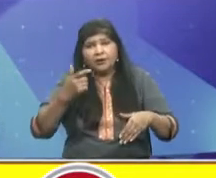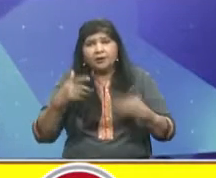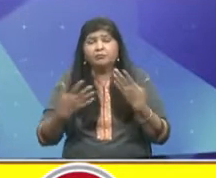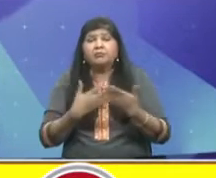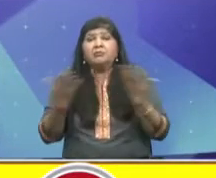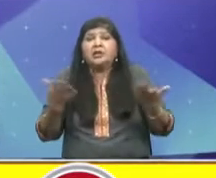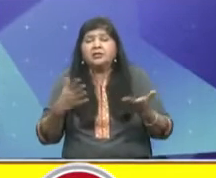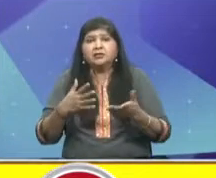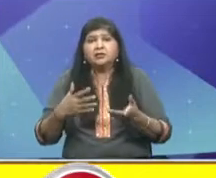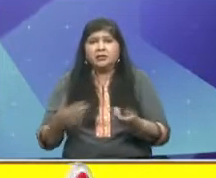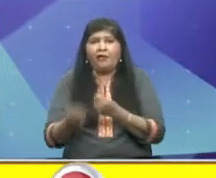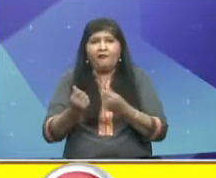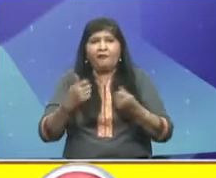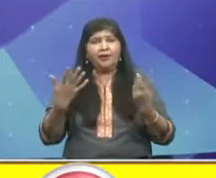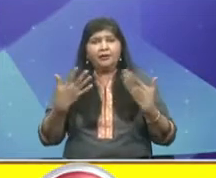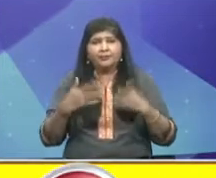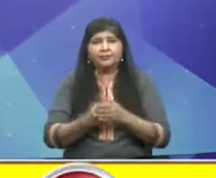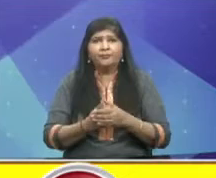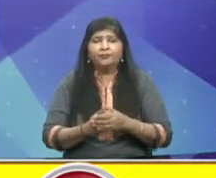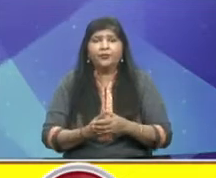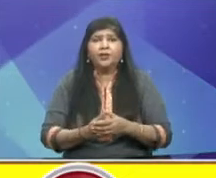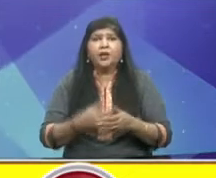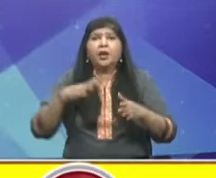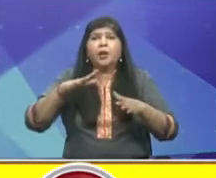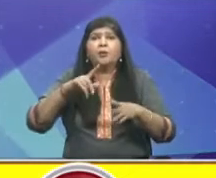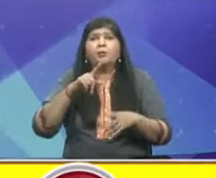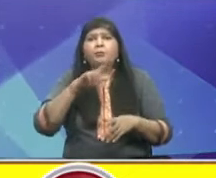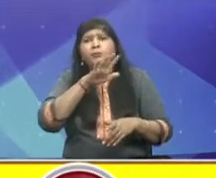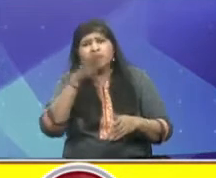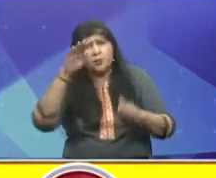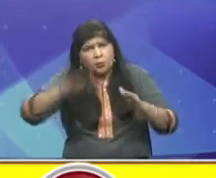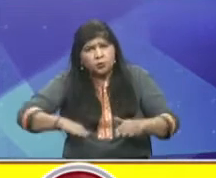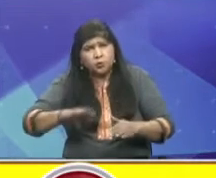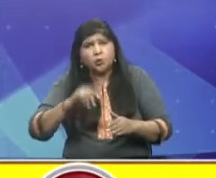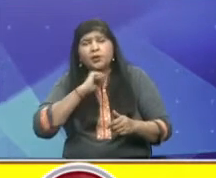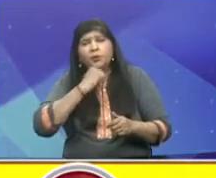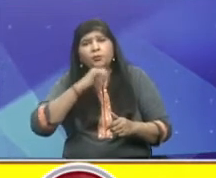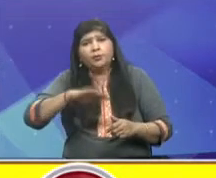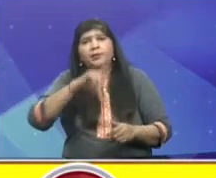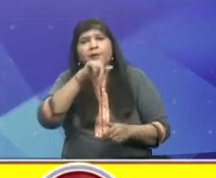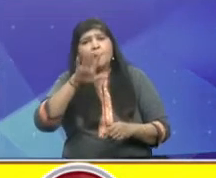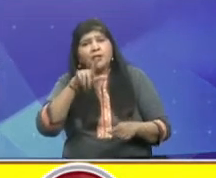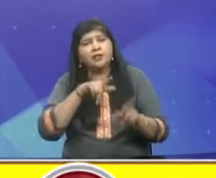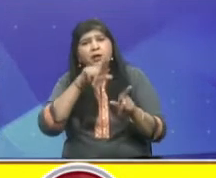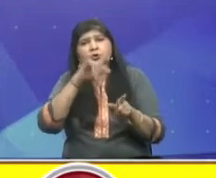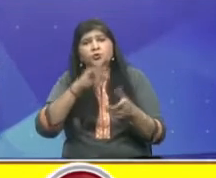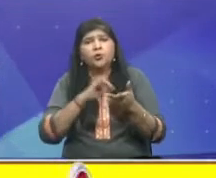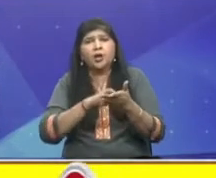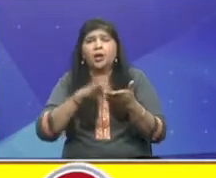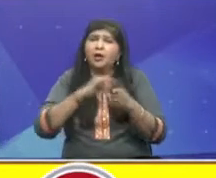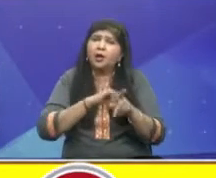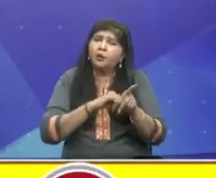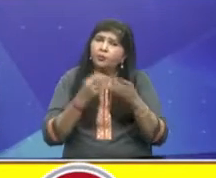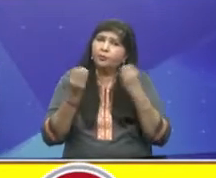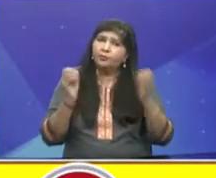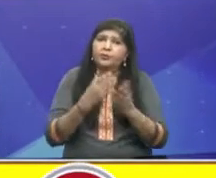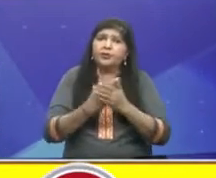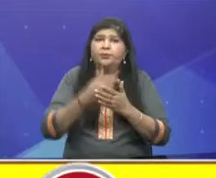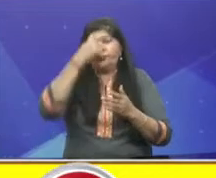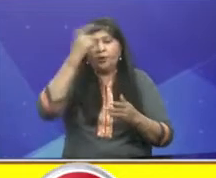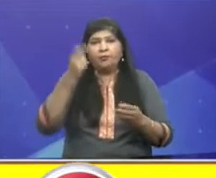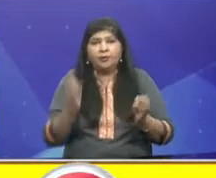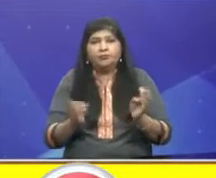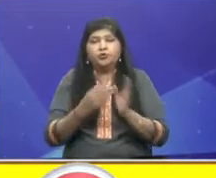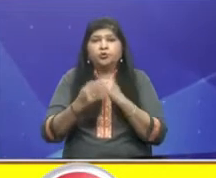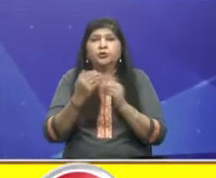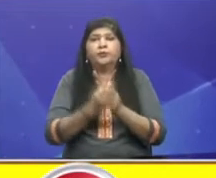और सुखदेवी को बीमारी हो गई? बीमारी तो मुझे 15-16 साल से लग गई। अरे बाप रे, इतनी छोटी आयु में घुटने आपके खराब हो